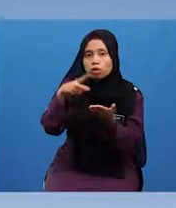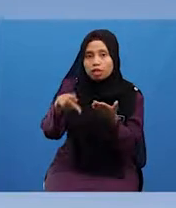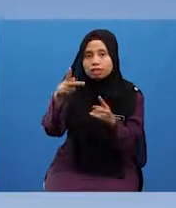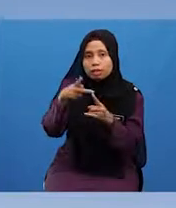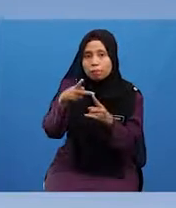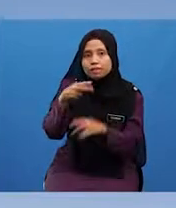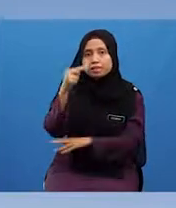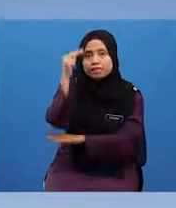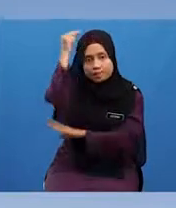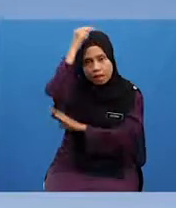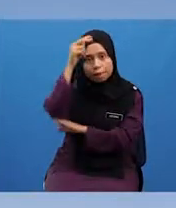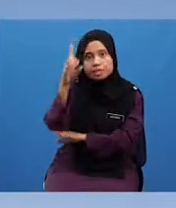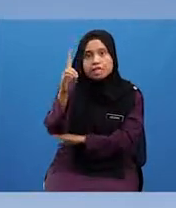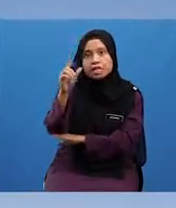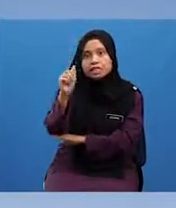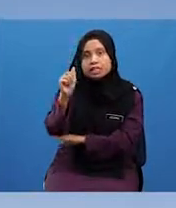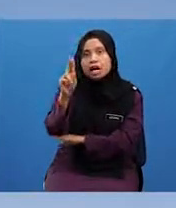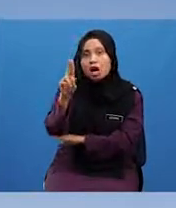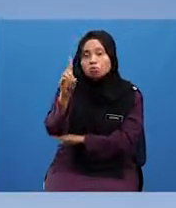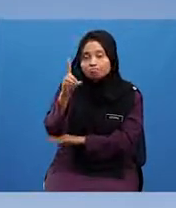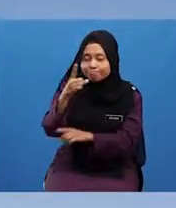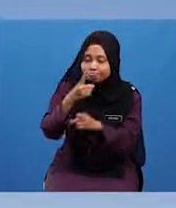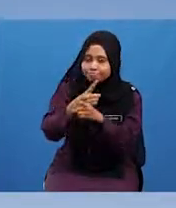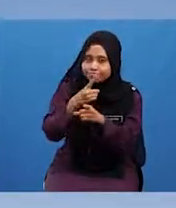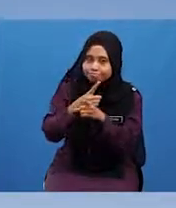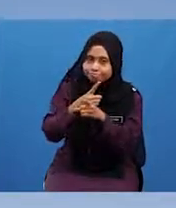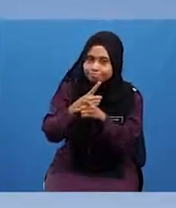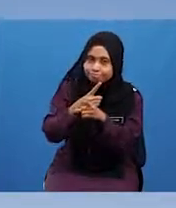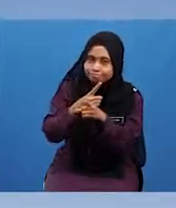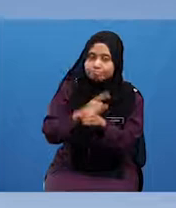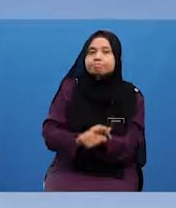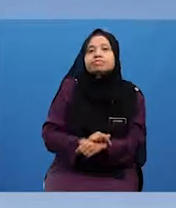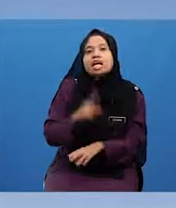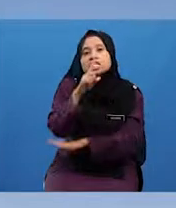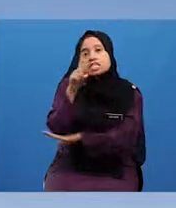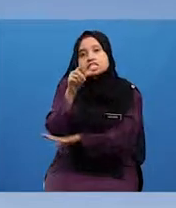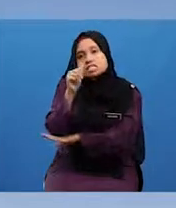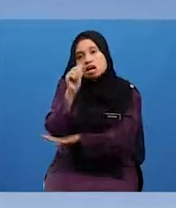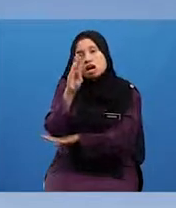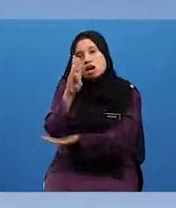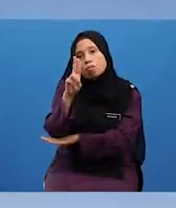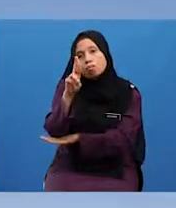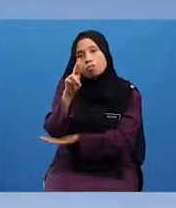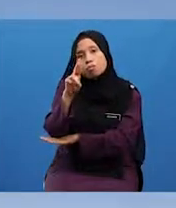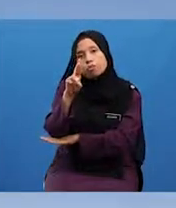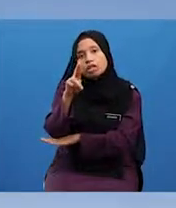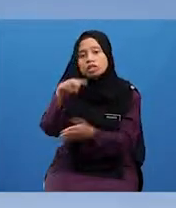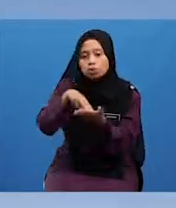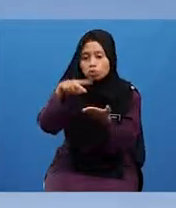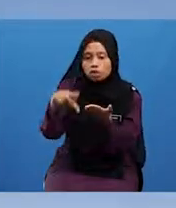Zidan. Zabur Daud. Hebat! Zabur diwahyukan kepada Nabi